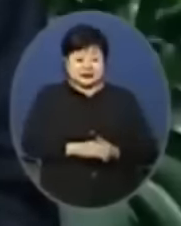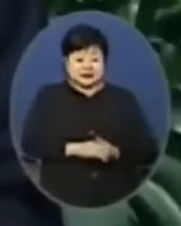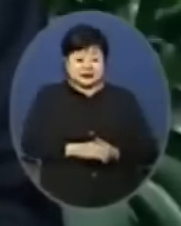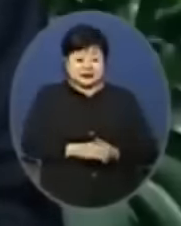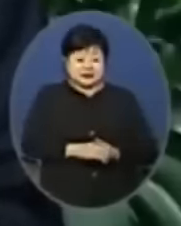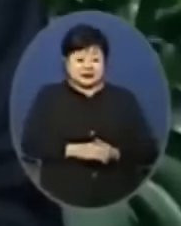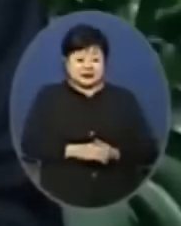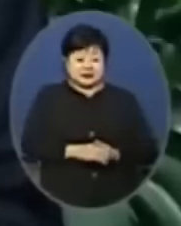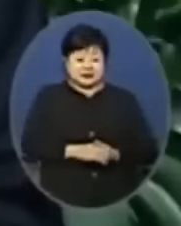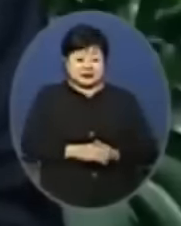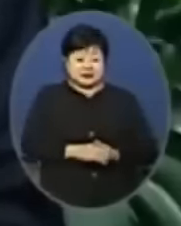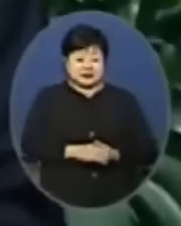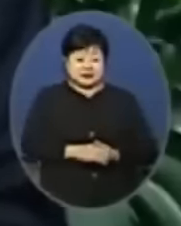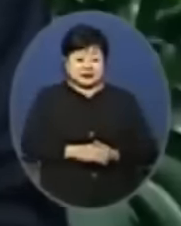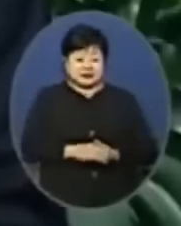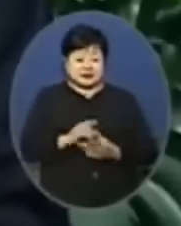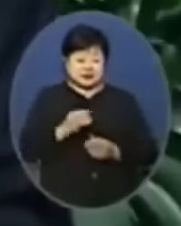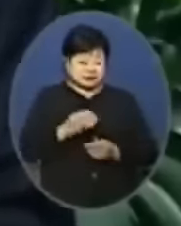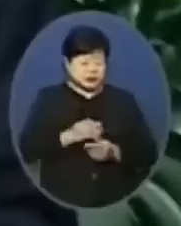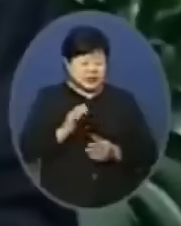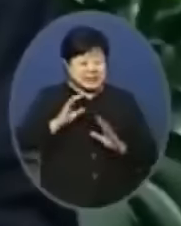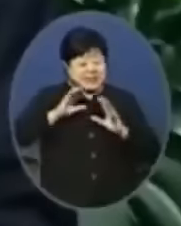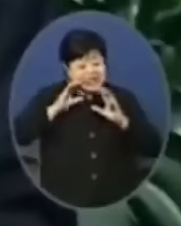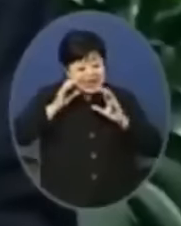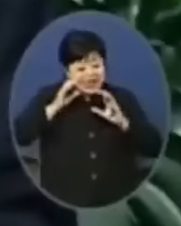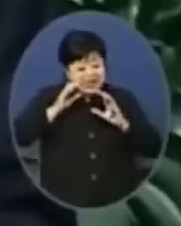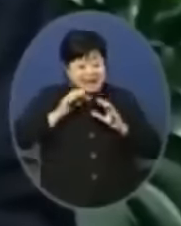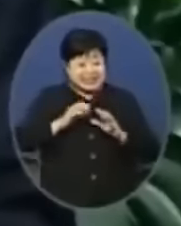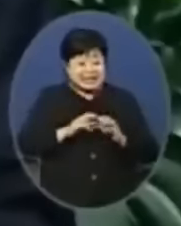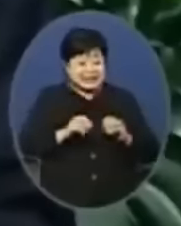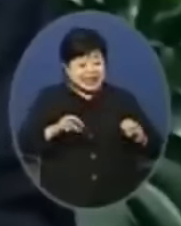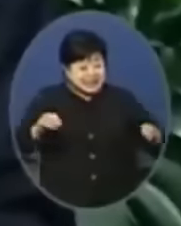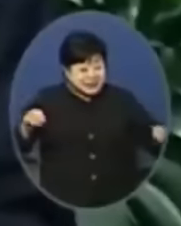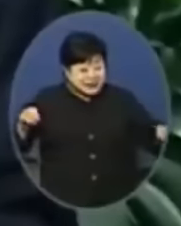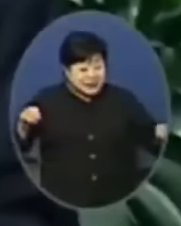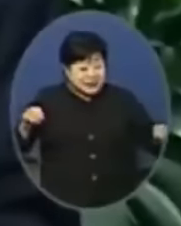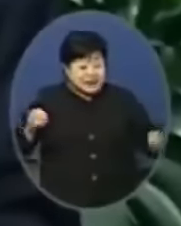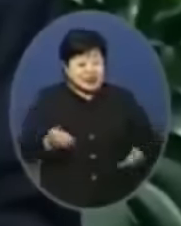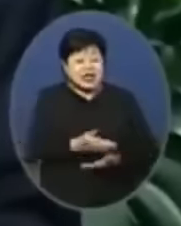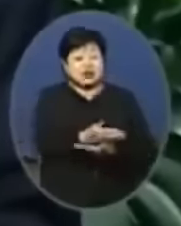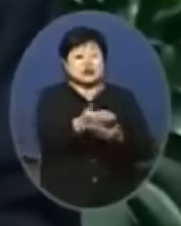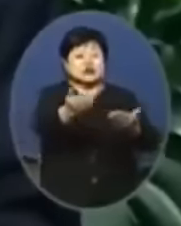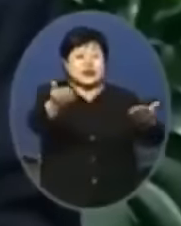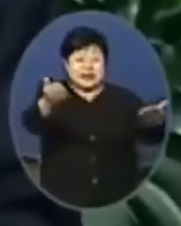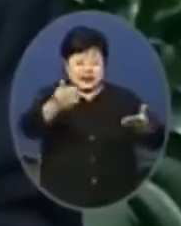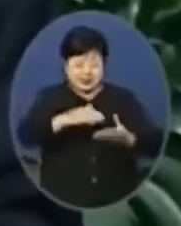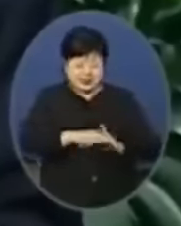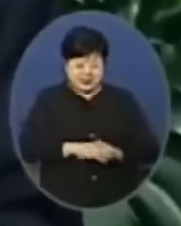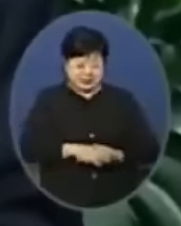소식만 전해주면 된다고 생각하면 안 되는 것입니다. 천당을 이 지상에서 나누어야 되는 것입니다.